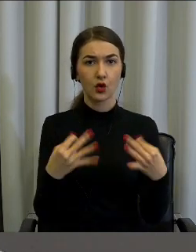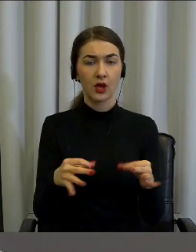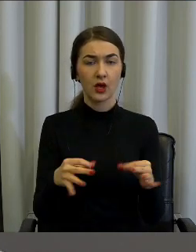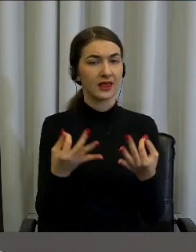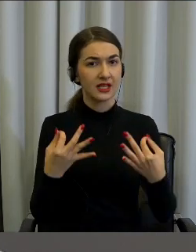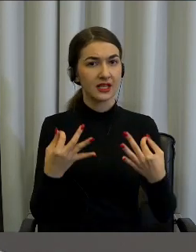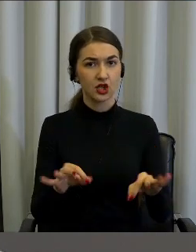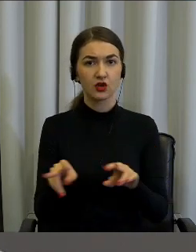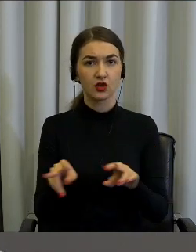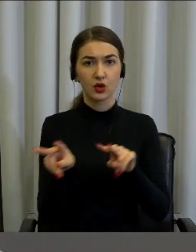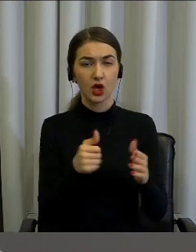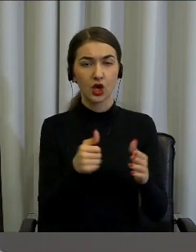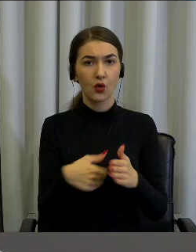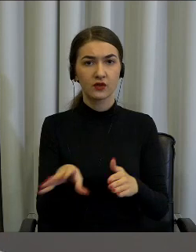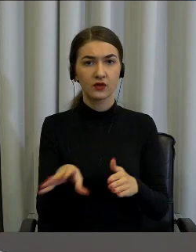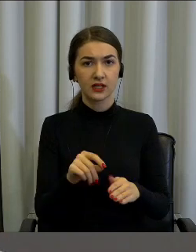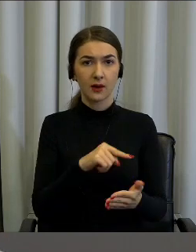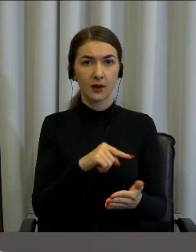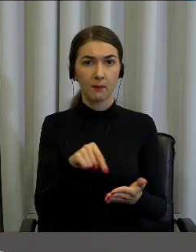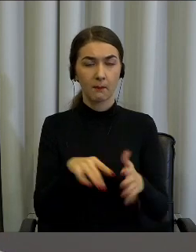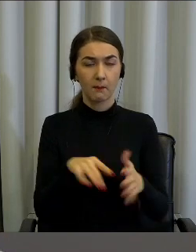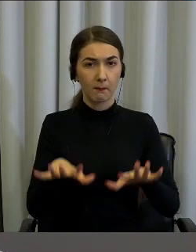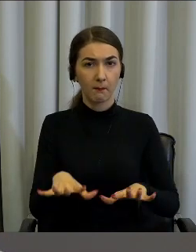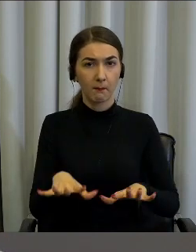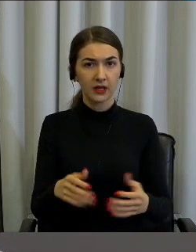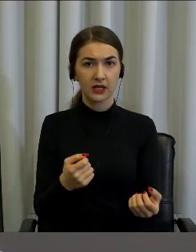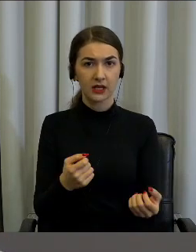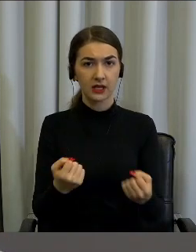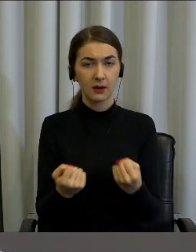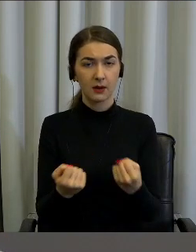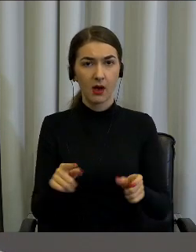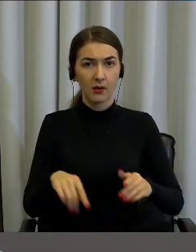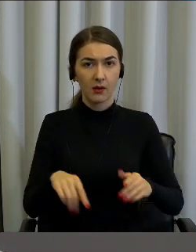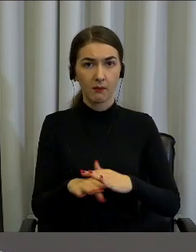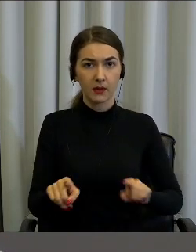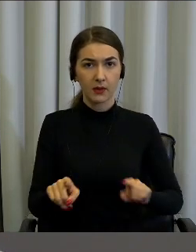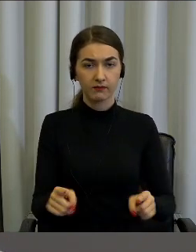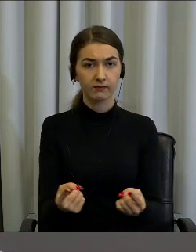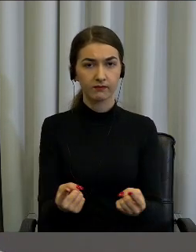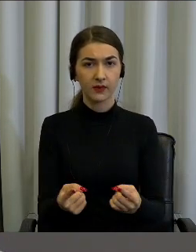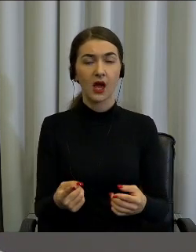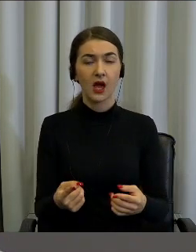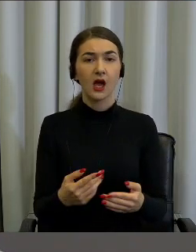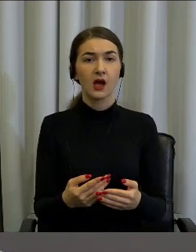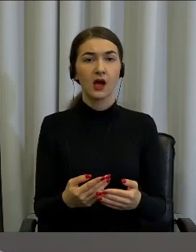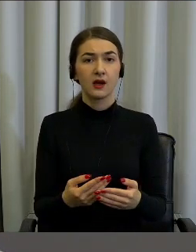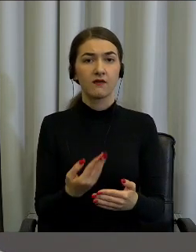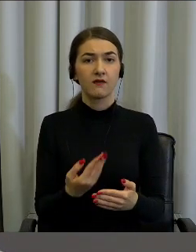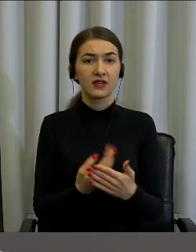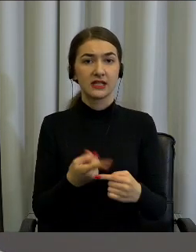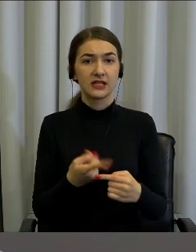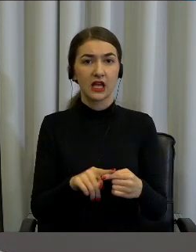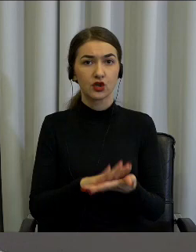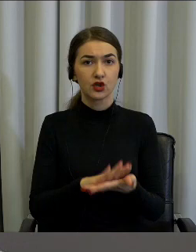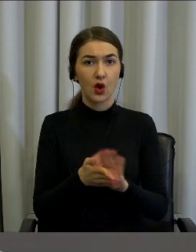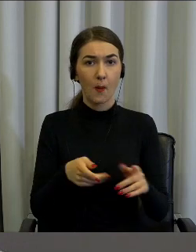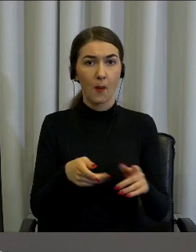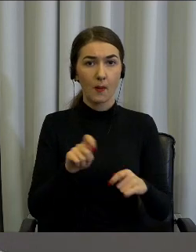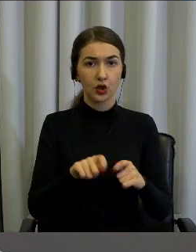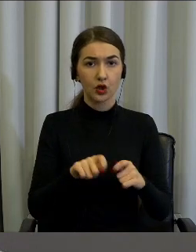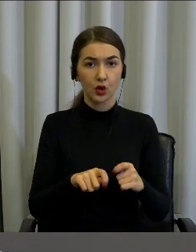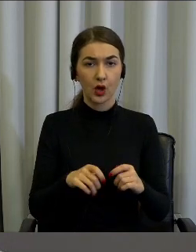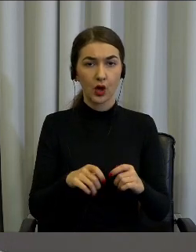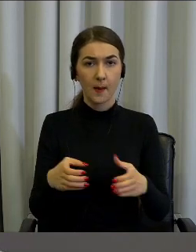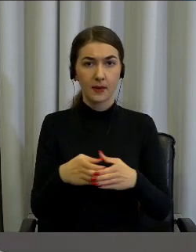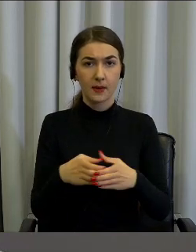спостерігачам до всіх місць тримання під владою та інтернування на відміну від цієї ситуації моніторингова місія з прав